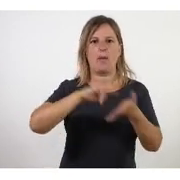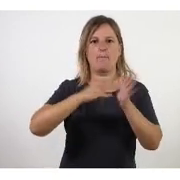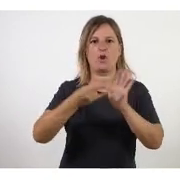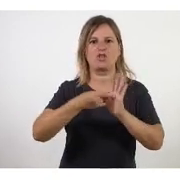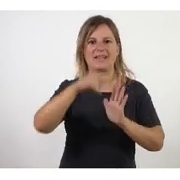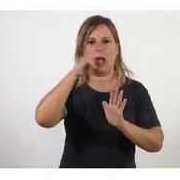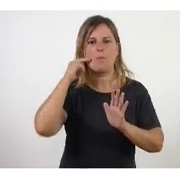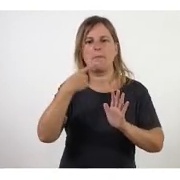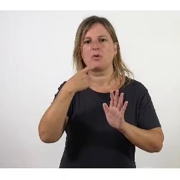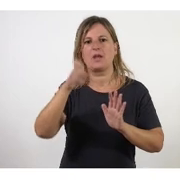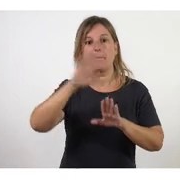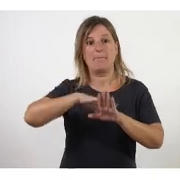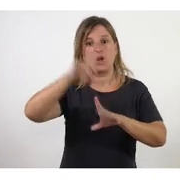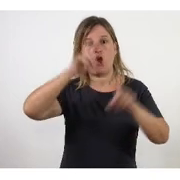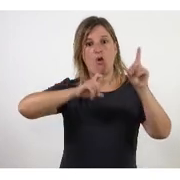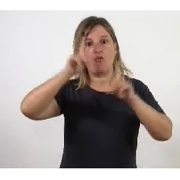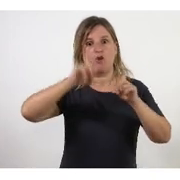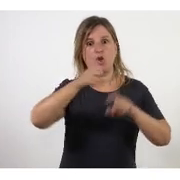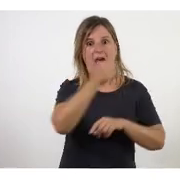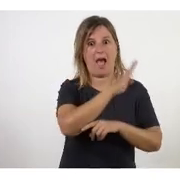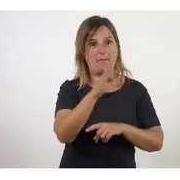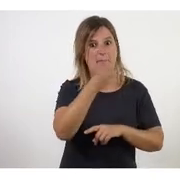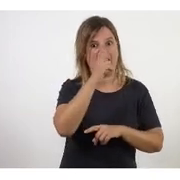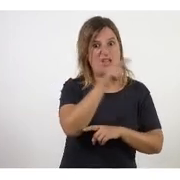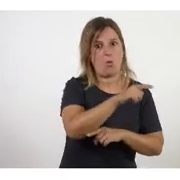per fotografia també aconselles aquesta aplicació o alguna altra.